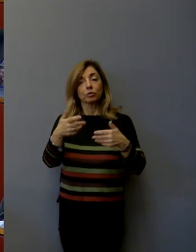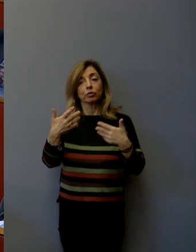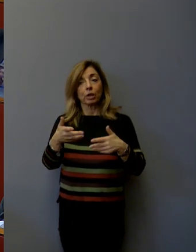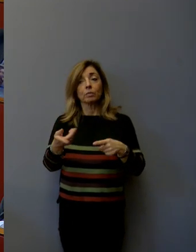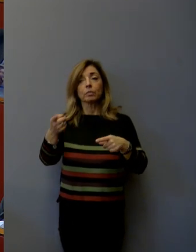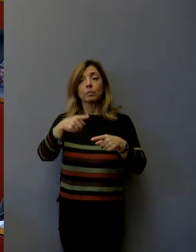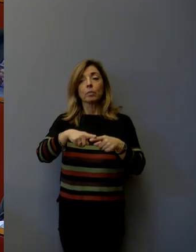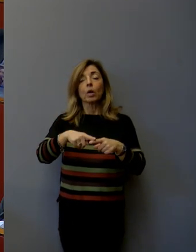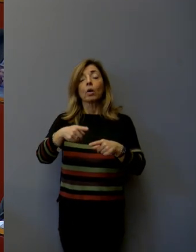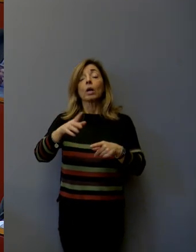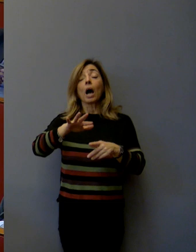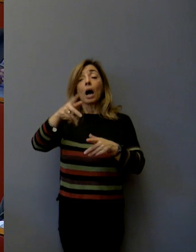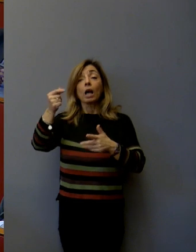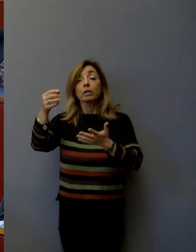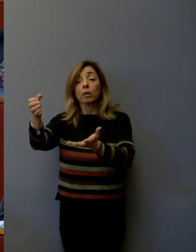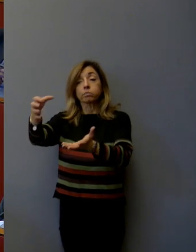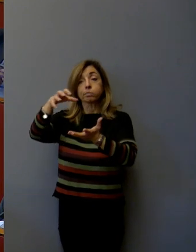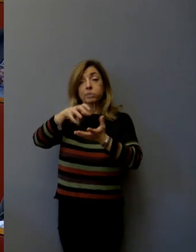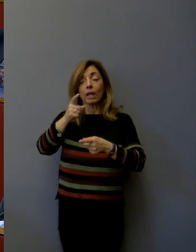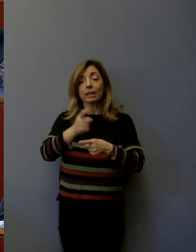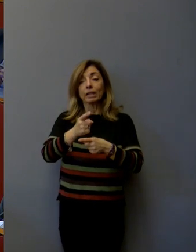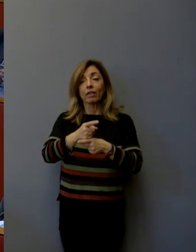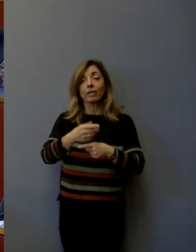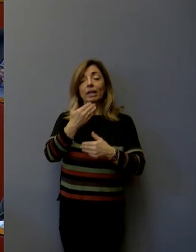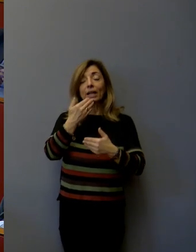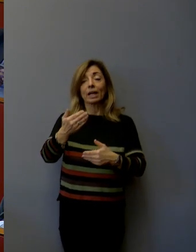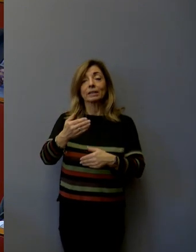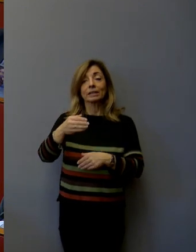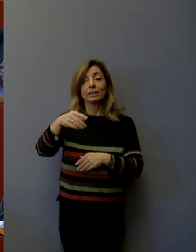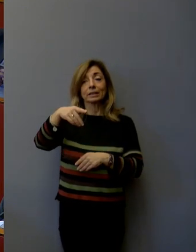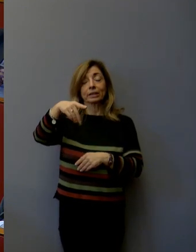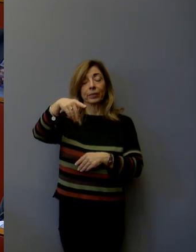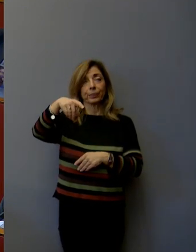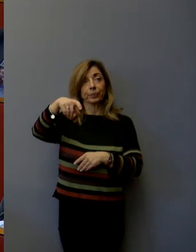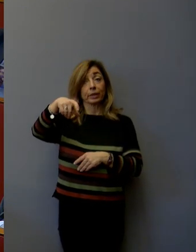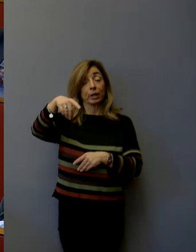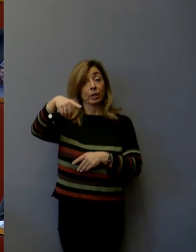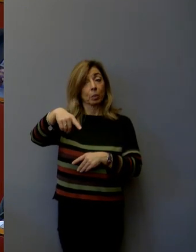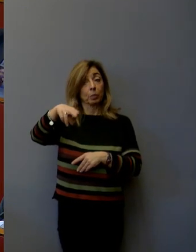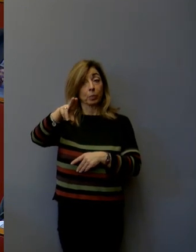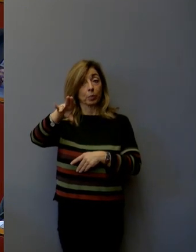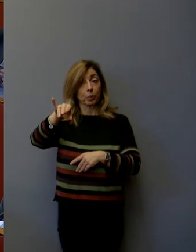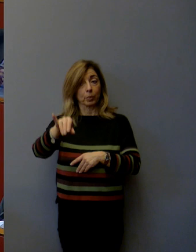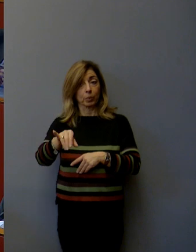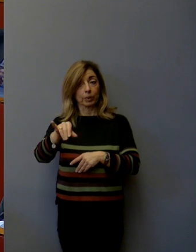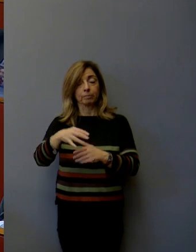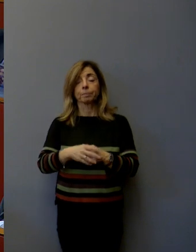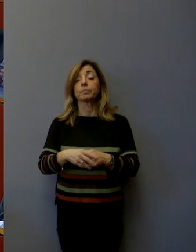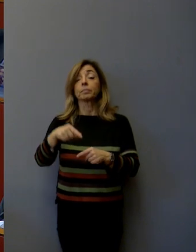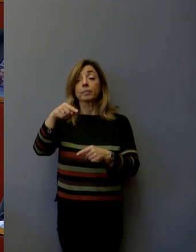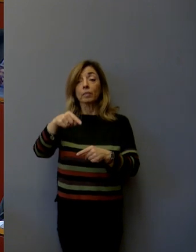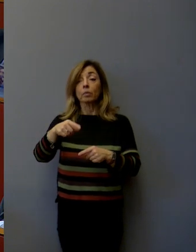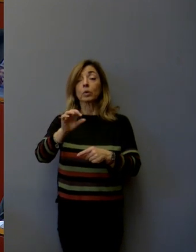il piano Urbano integrato quindi i fondi che da città metropolitana vedranno girati sul comune di Genova